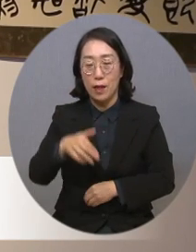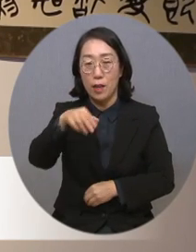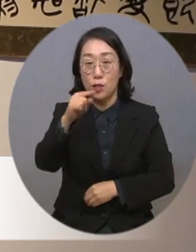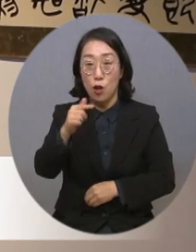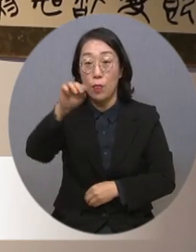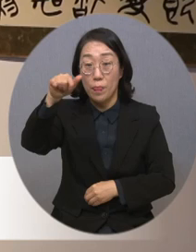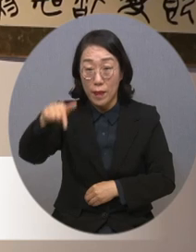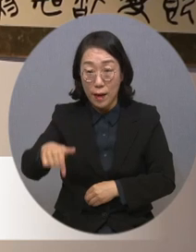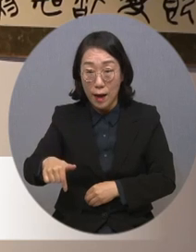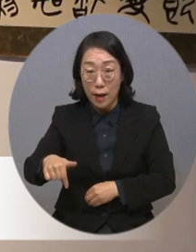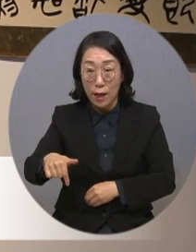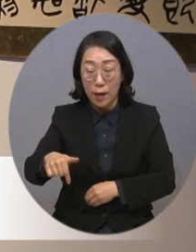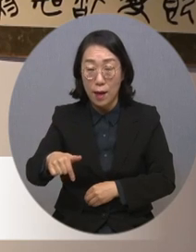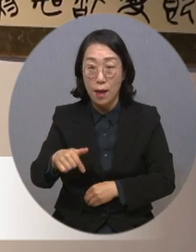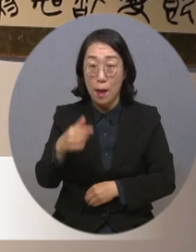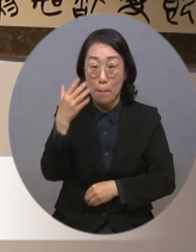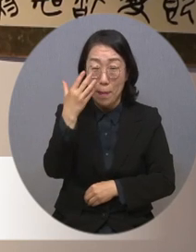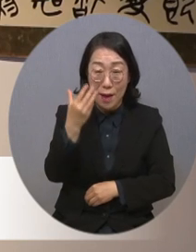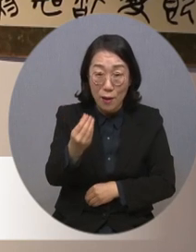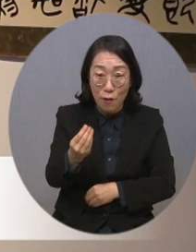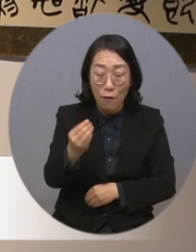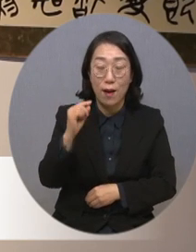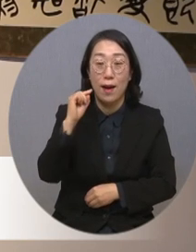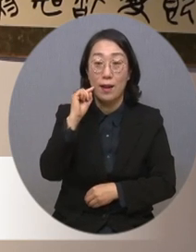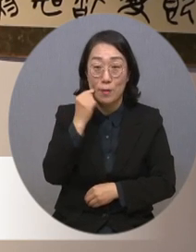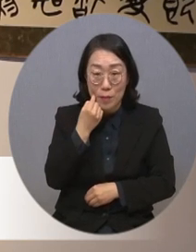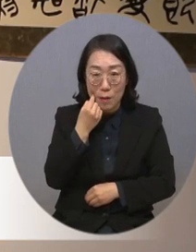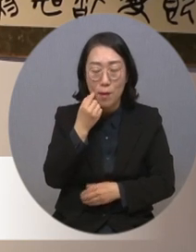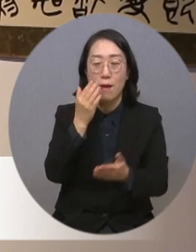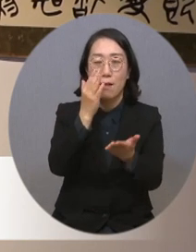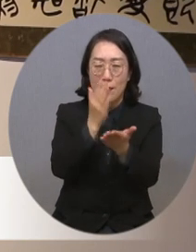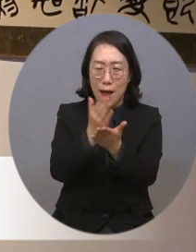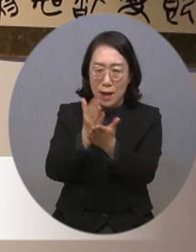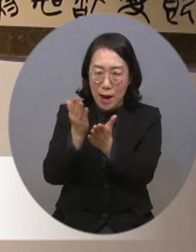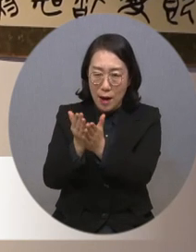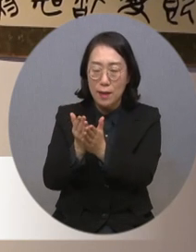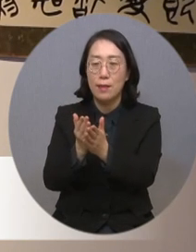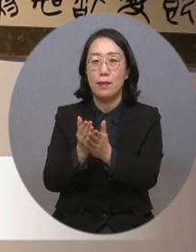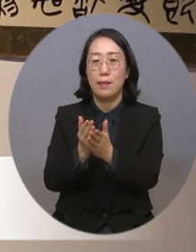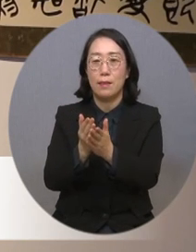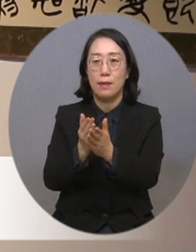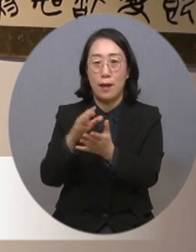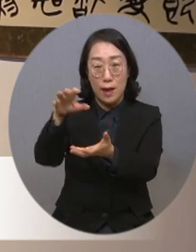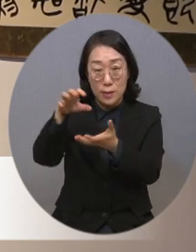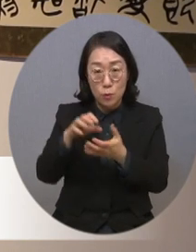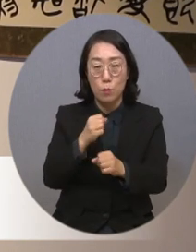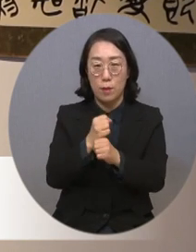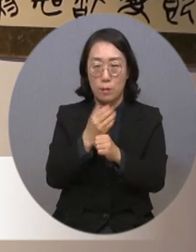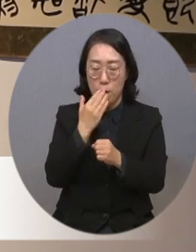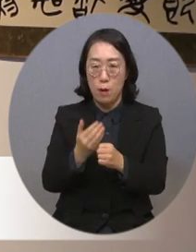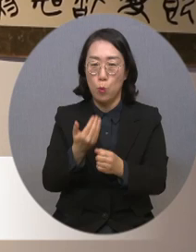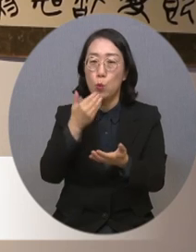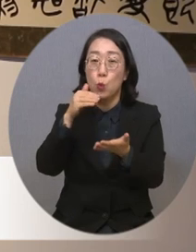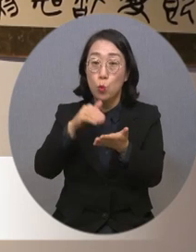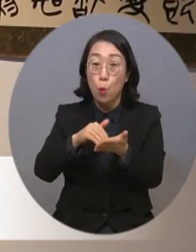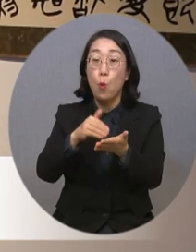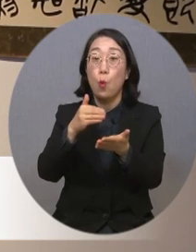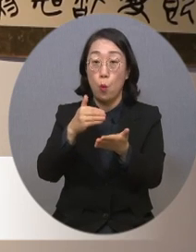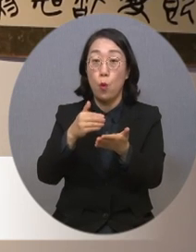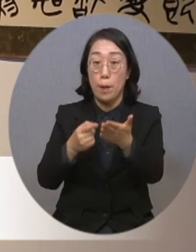이제 소재, 재료가 다양하게 많습니다. 그래서 이제 주로 옥돌로 많이